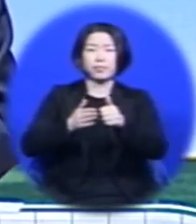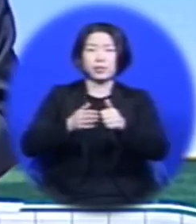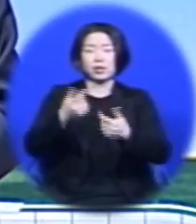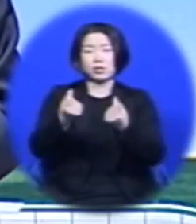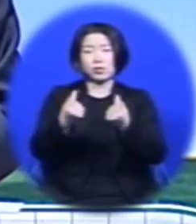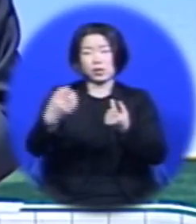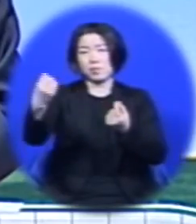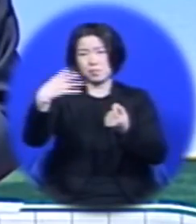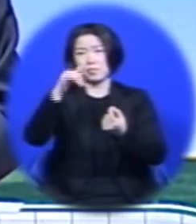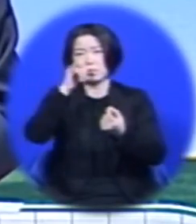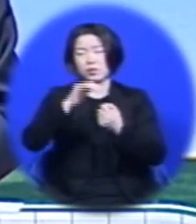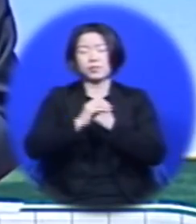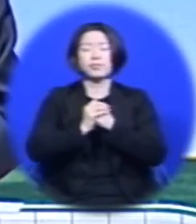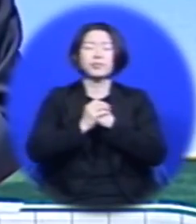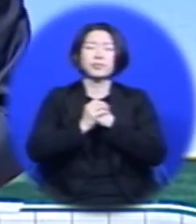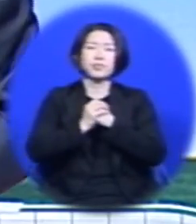그렇게 이야기를 하더라구요